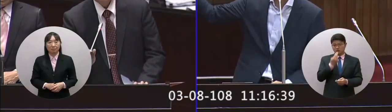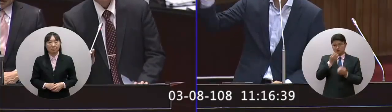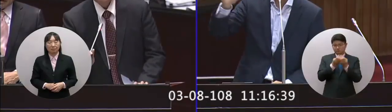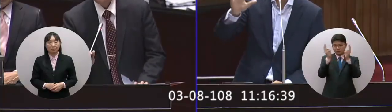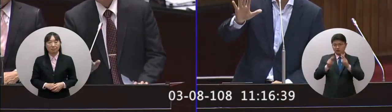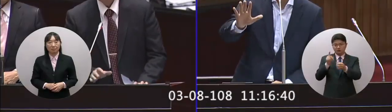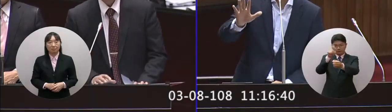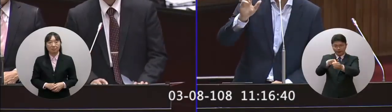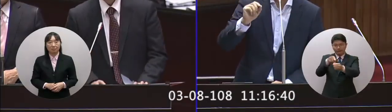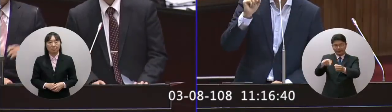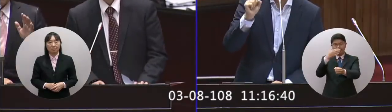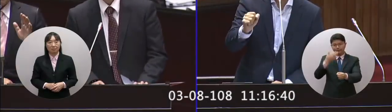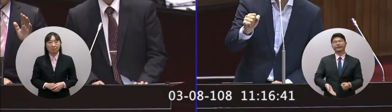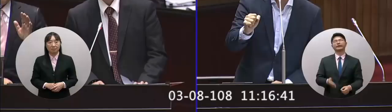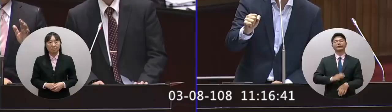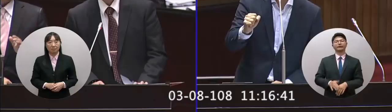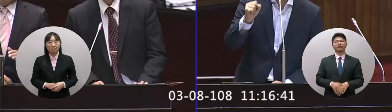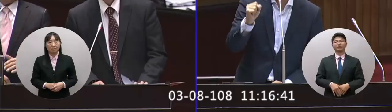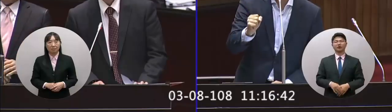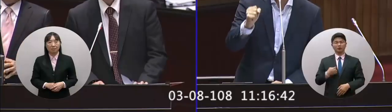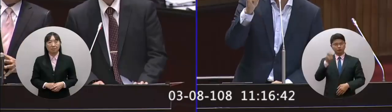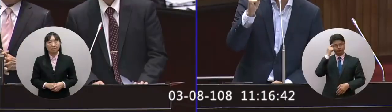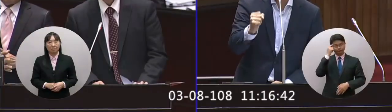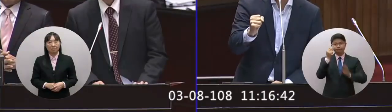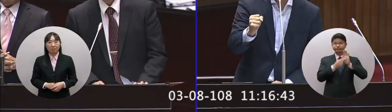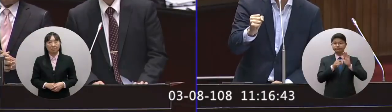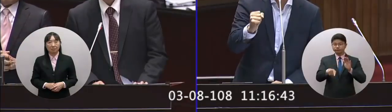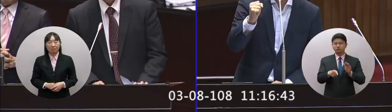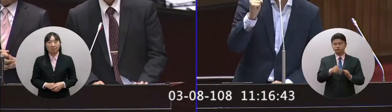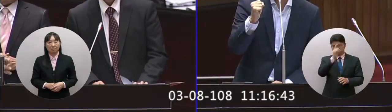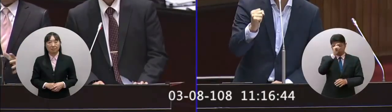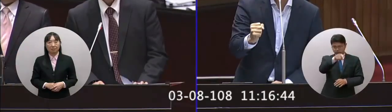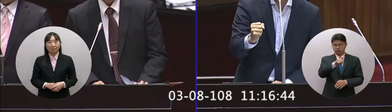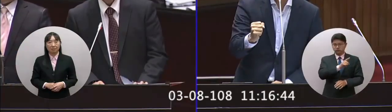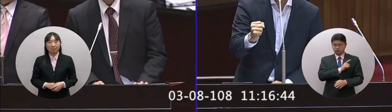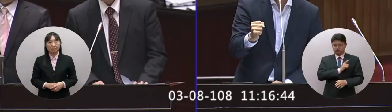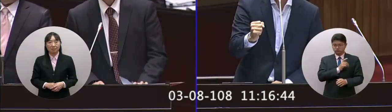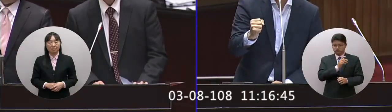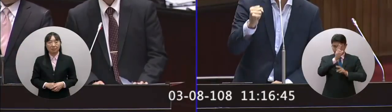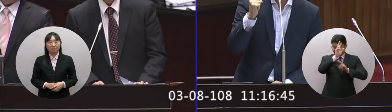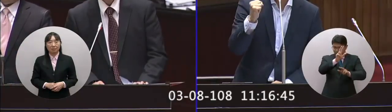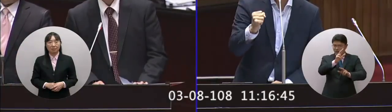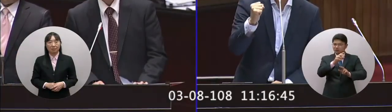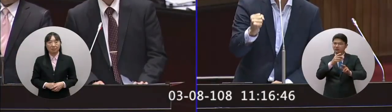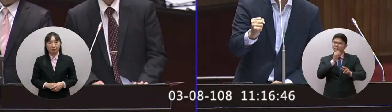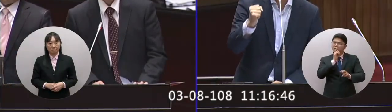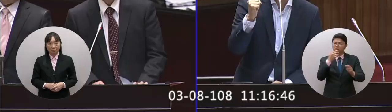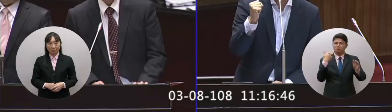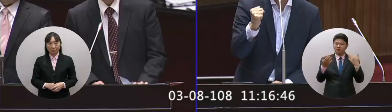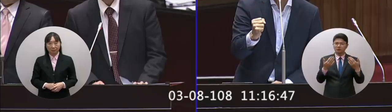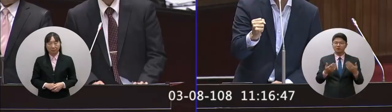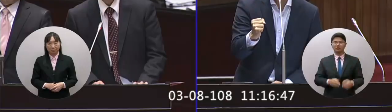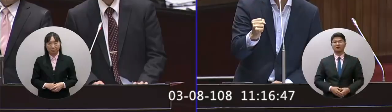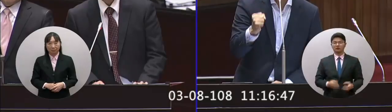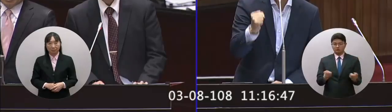长。所以我在这里要凸显的是，今天要很务实的告诉国人，能源配比